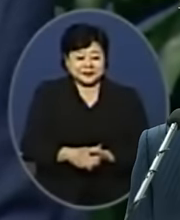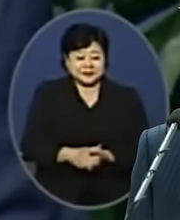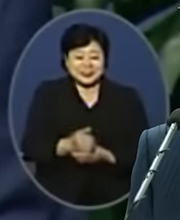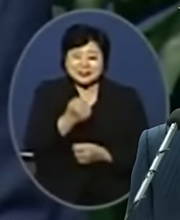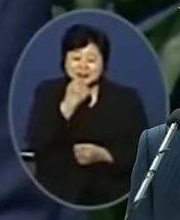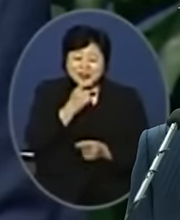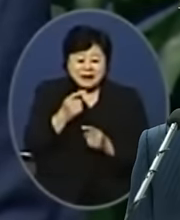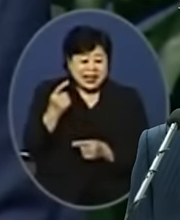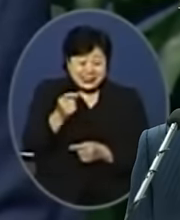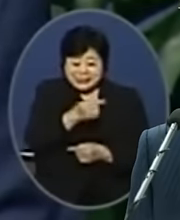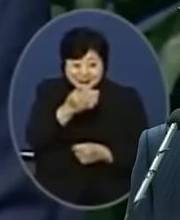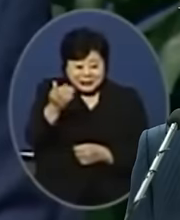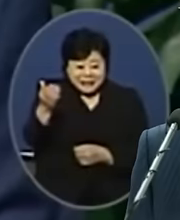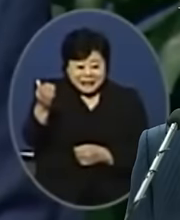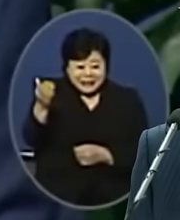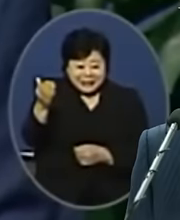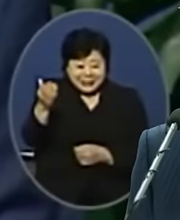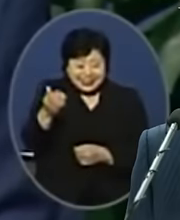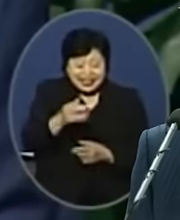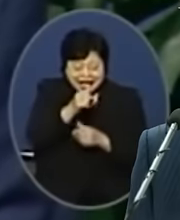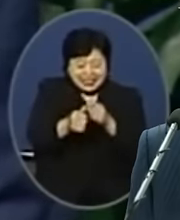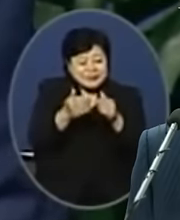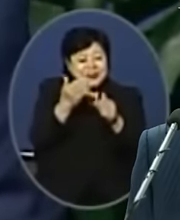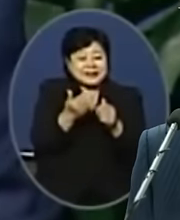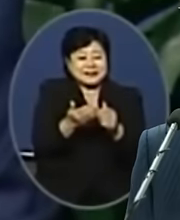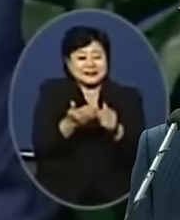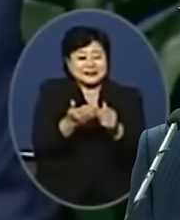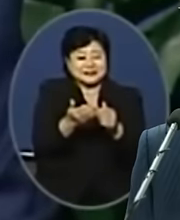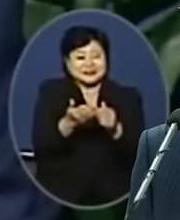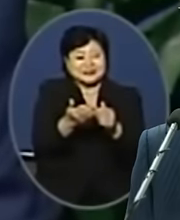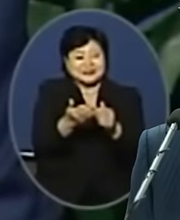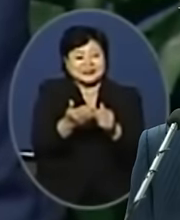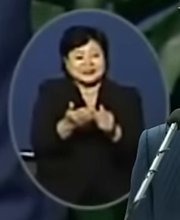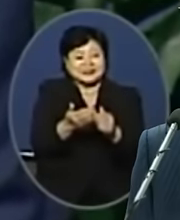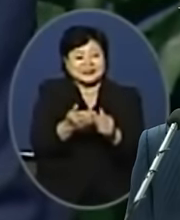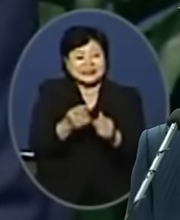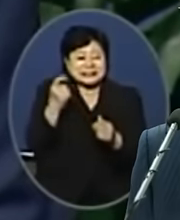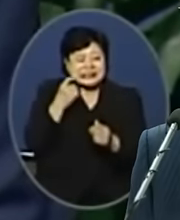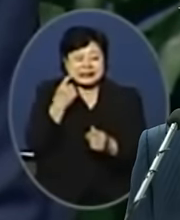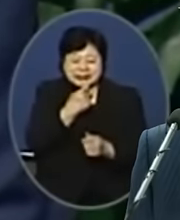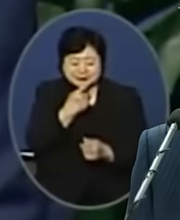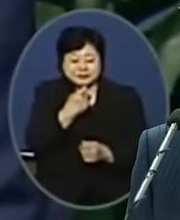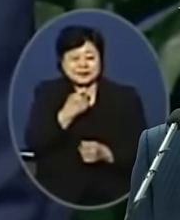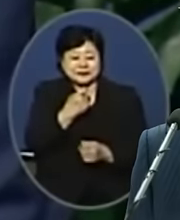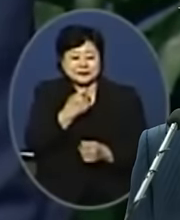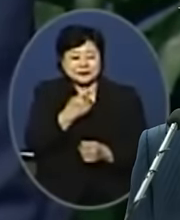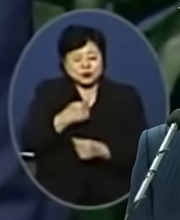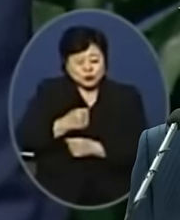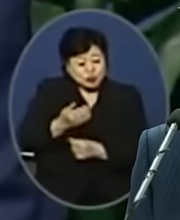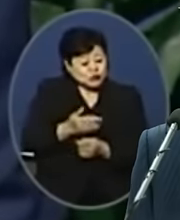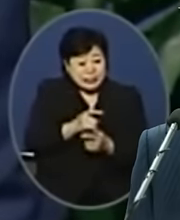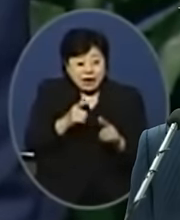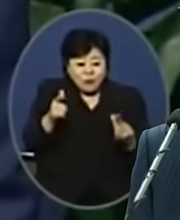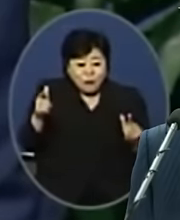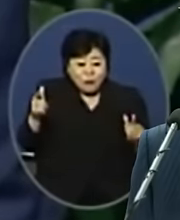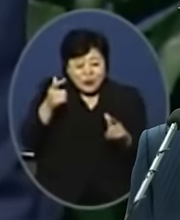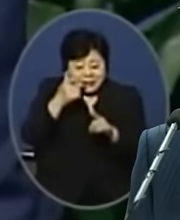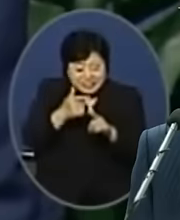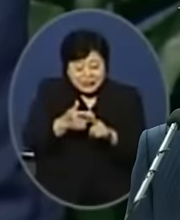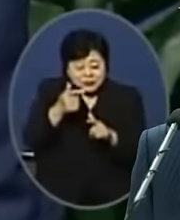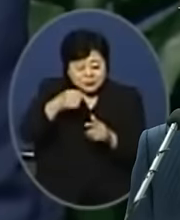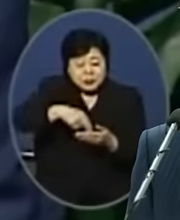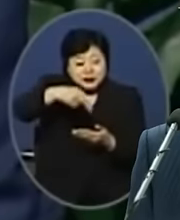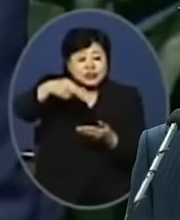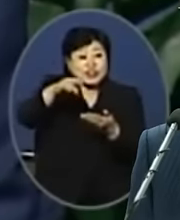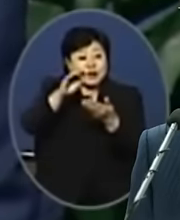웃기는 소리 같지 않습니까? 하나님께서 은도 금도 군대도 주지 않고 예수님이